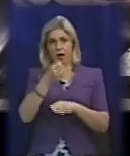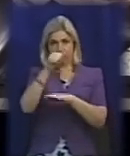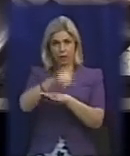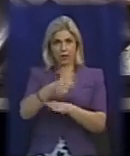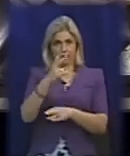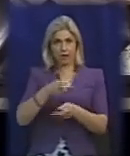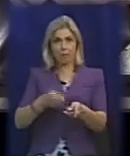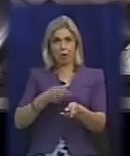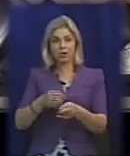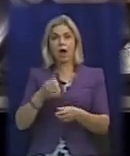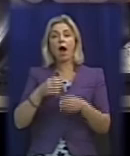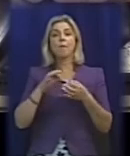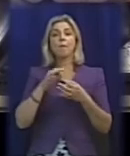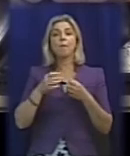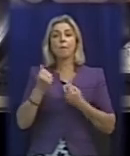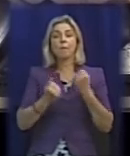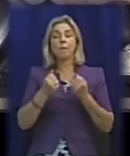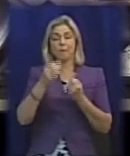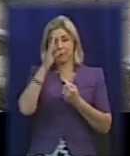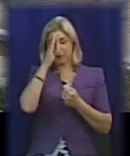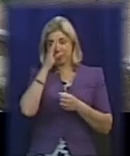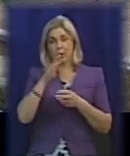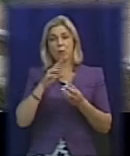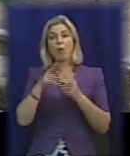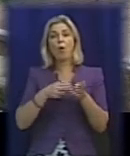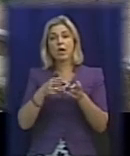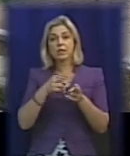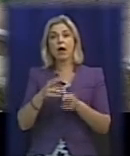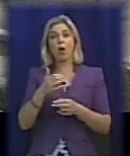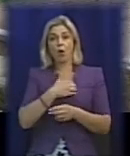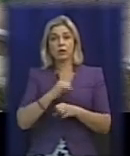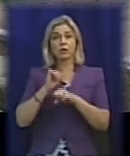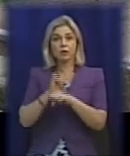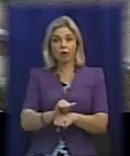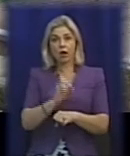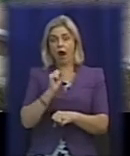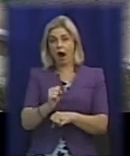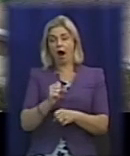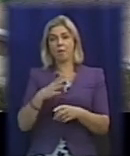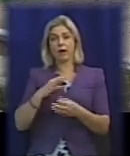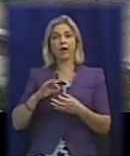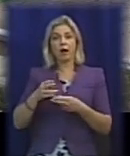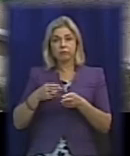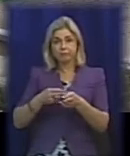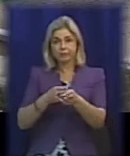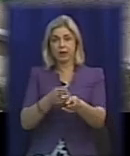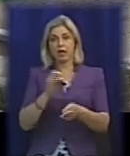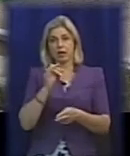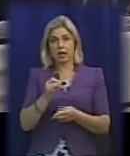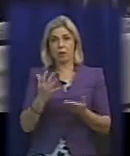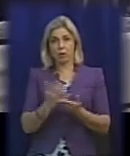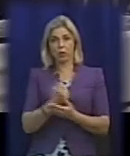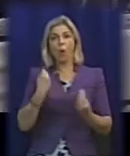Машиніст спробував загальмувати, але було вже пізно. Тепловоз протягнув тіло кілька метрів, зірвавши при цьому з нього